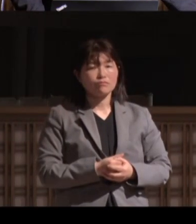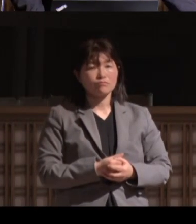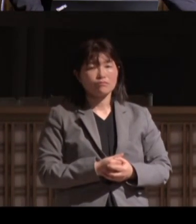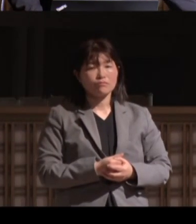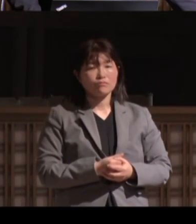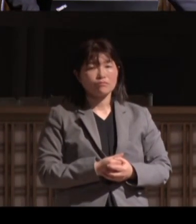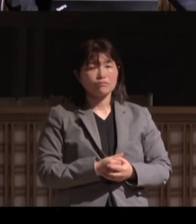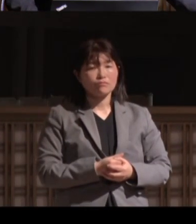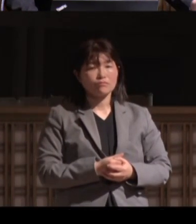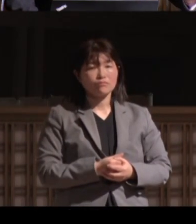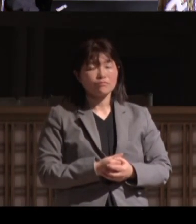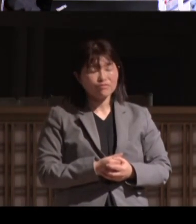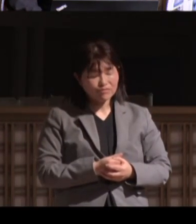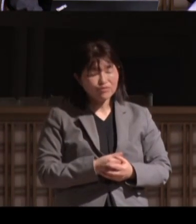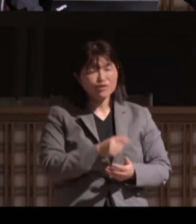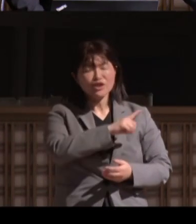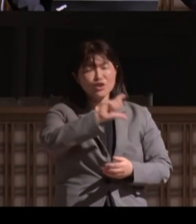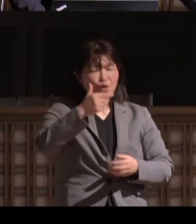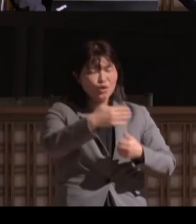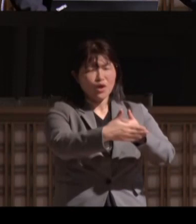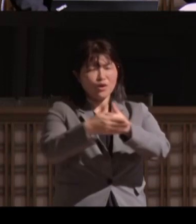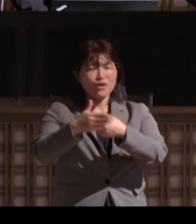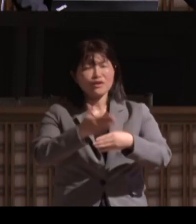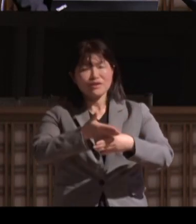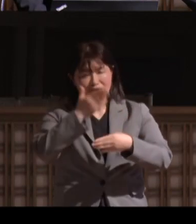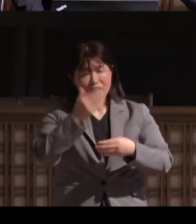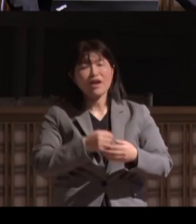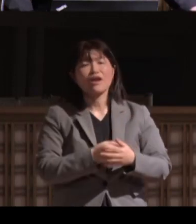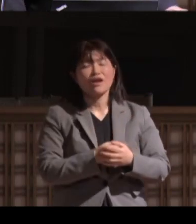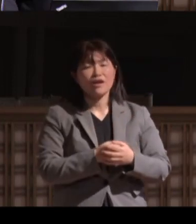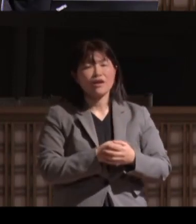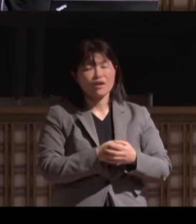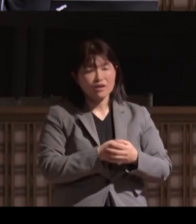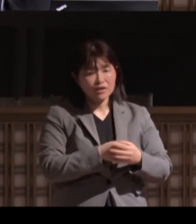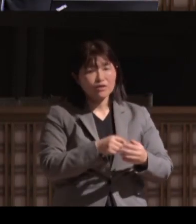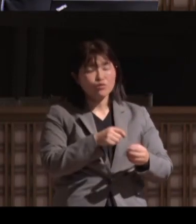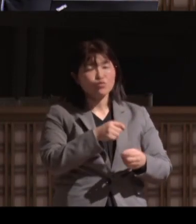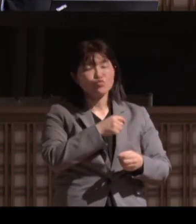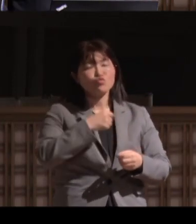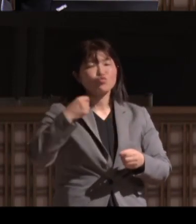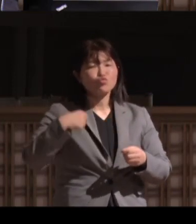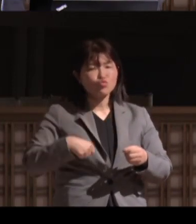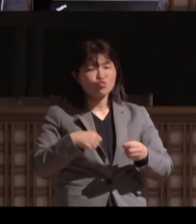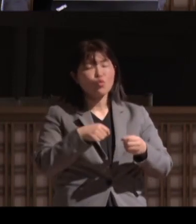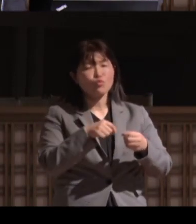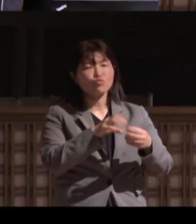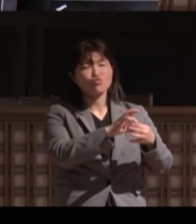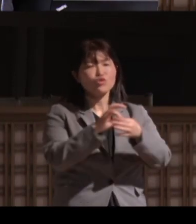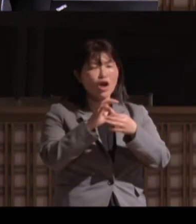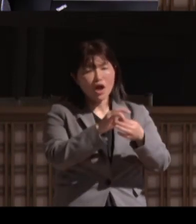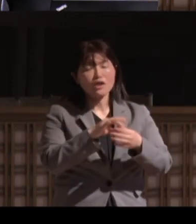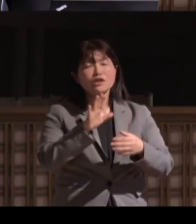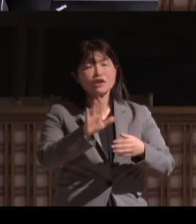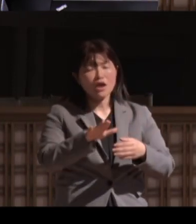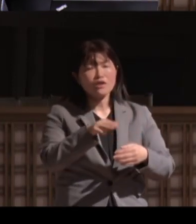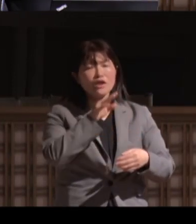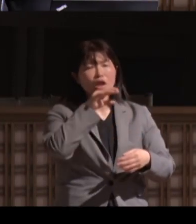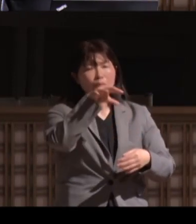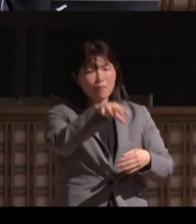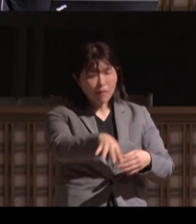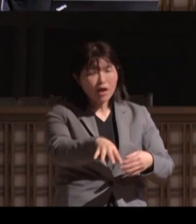えあのおかげ様で色々な形でですねえま中央との繋がりもございますのでま現場で起こっ